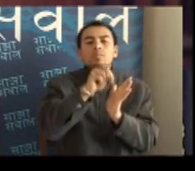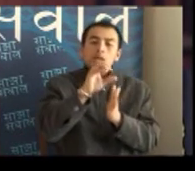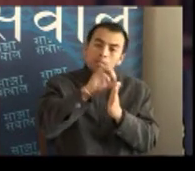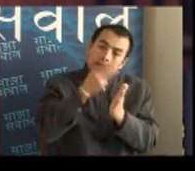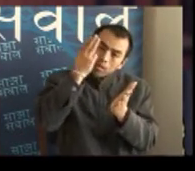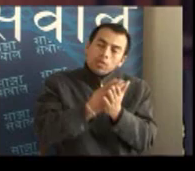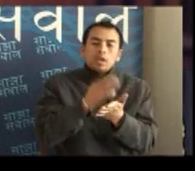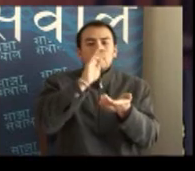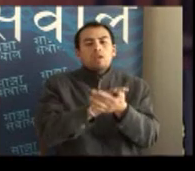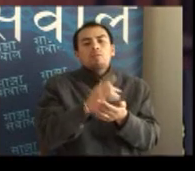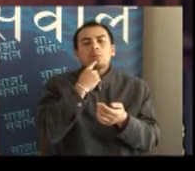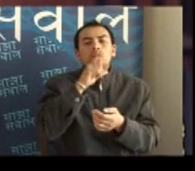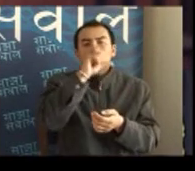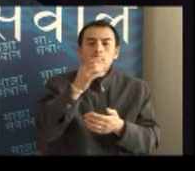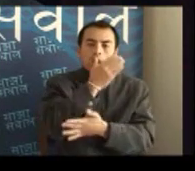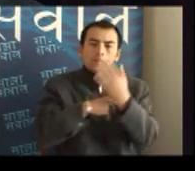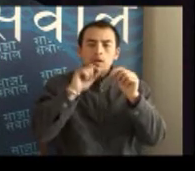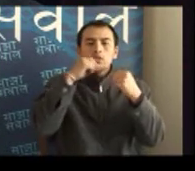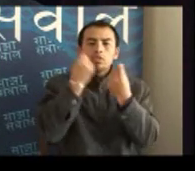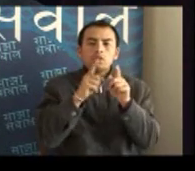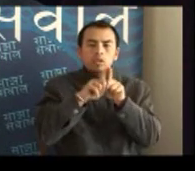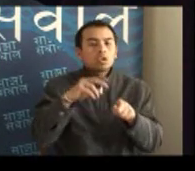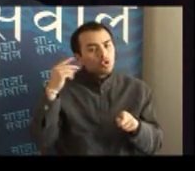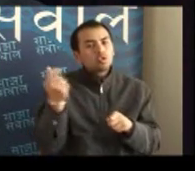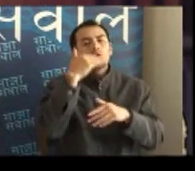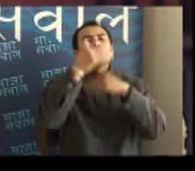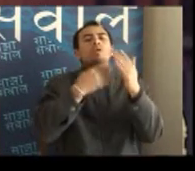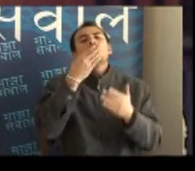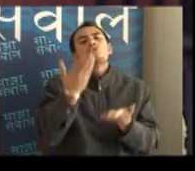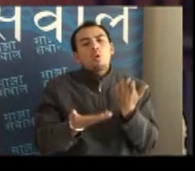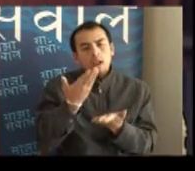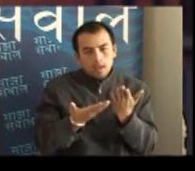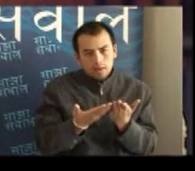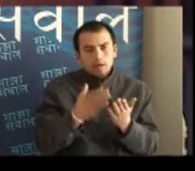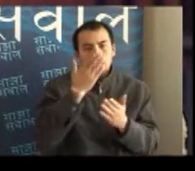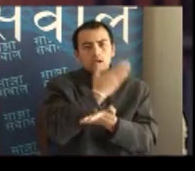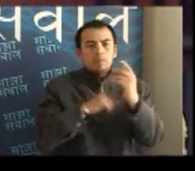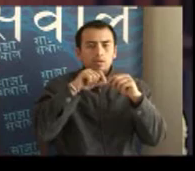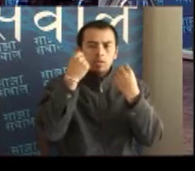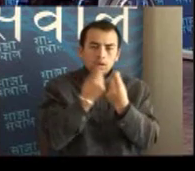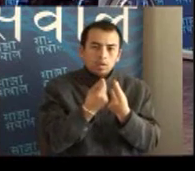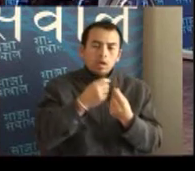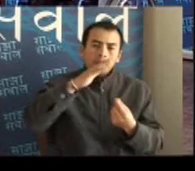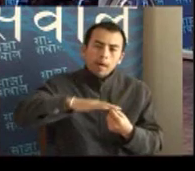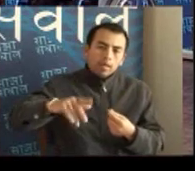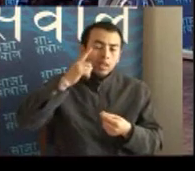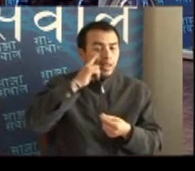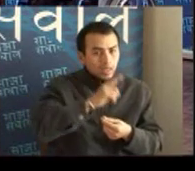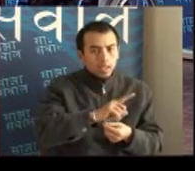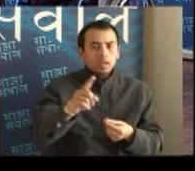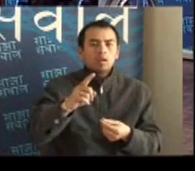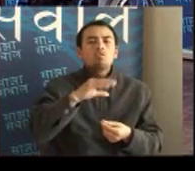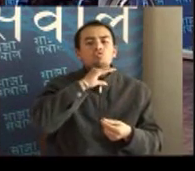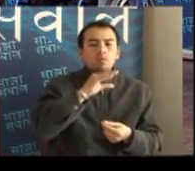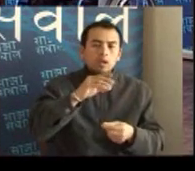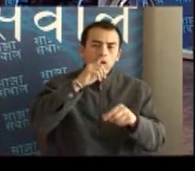भने पनि नेपाल अपाङ्गता क्षेत्रसँग चाँडै नै विकास हुन्थ्यो होला, र अपाङ्गताको क्षेत्रमा बालक उमेरमै अथवा टिनेजर